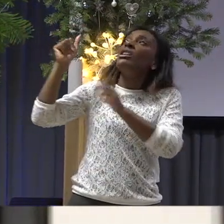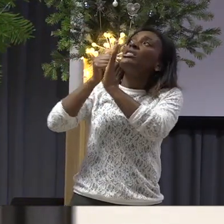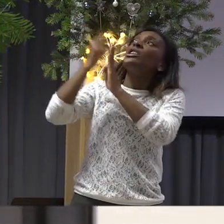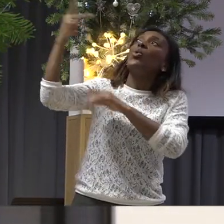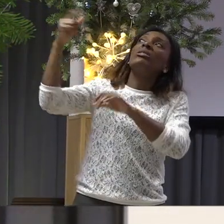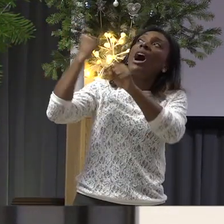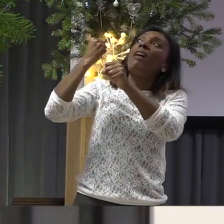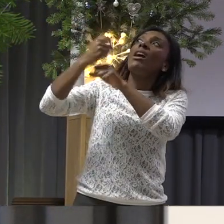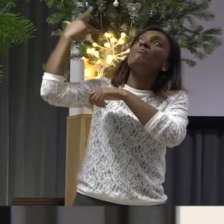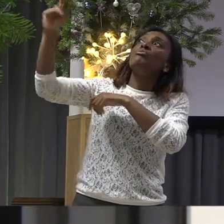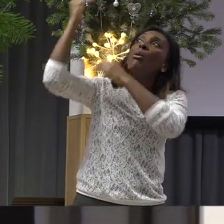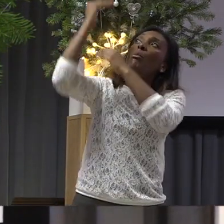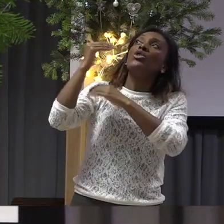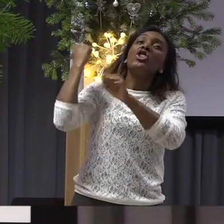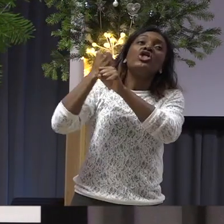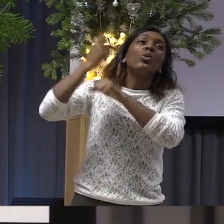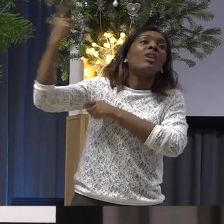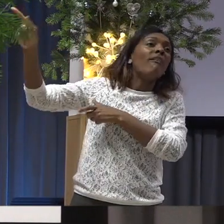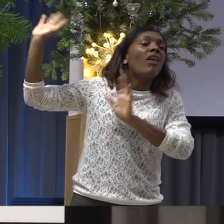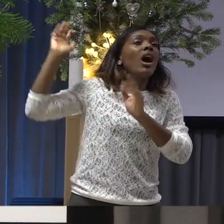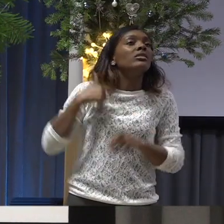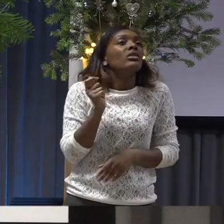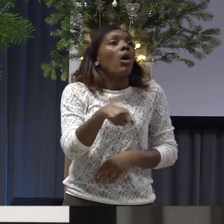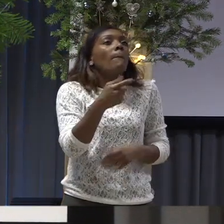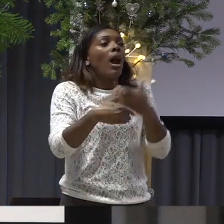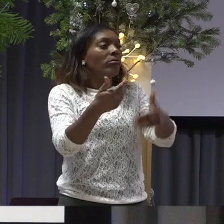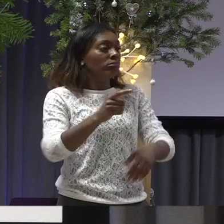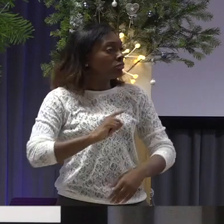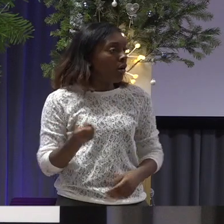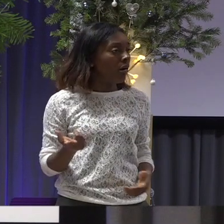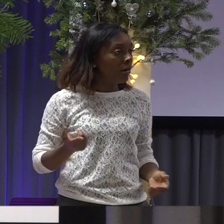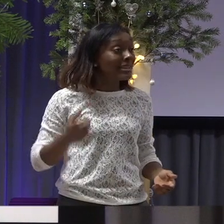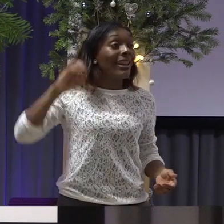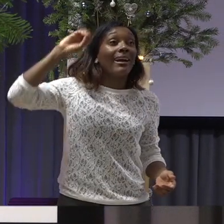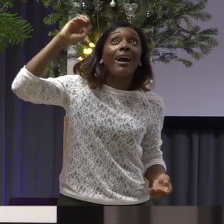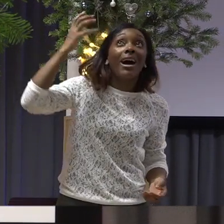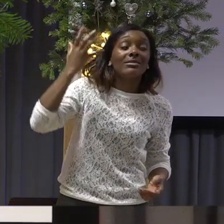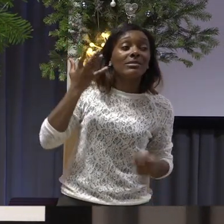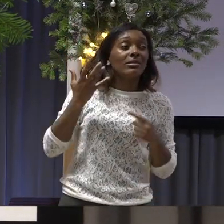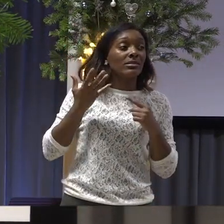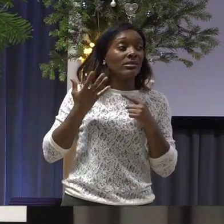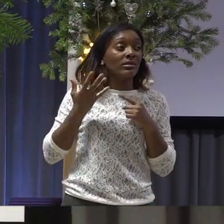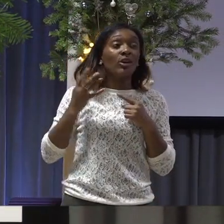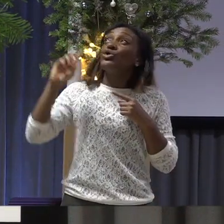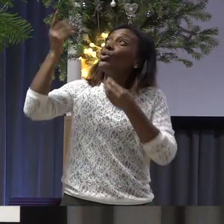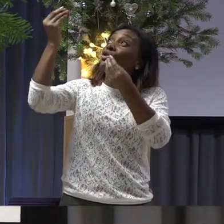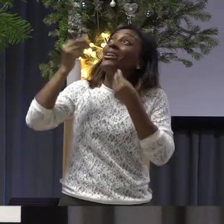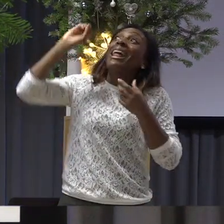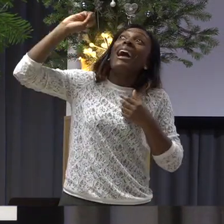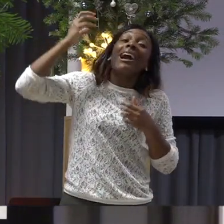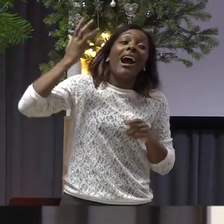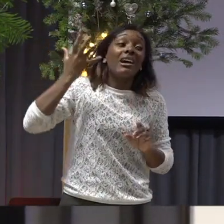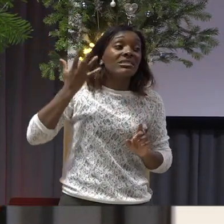est là pour faire ça. Non, rien n'est dû. Tout est grâce. Tout est grâce.